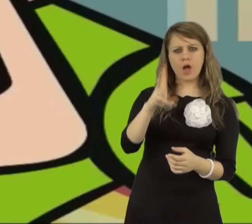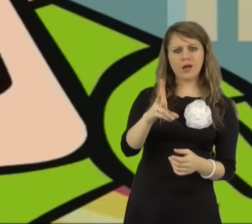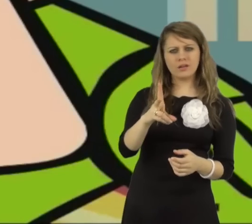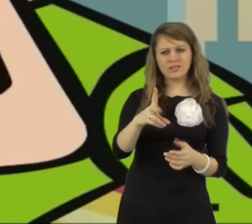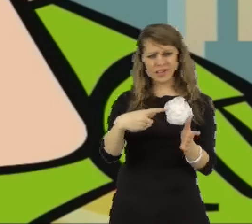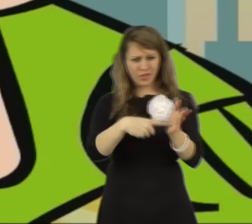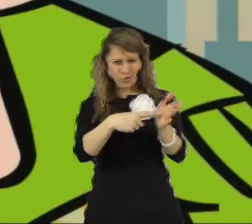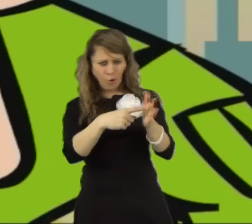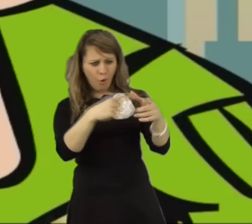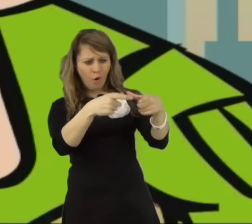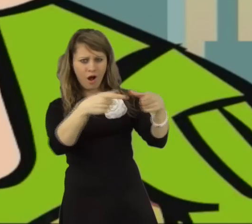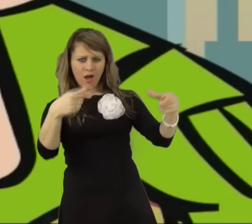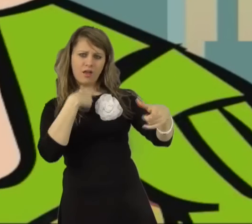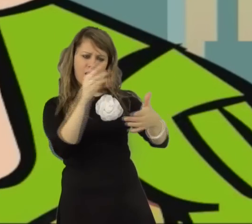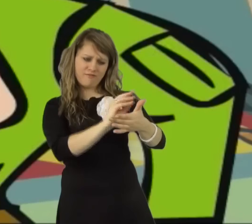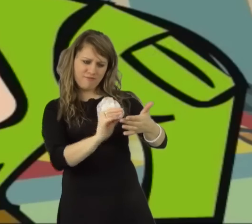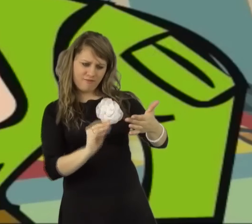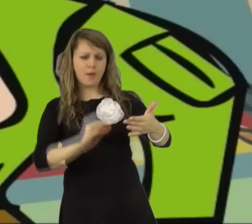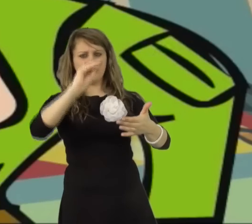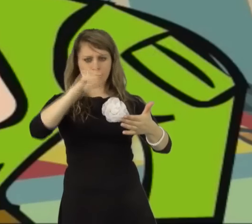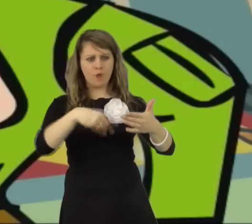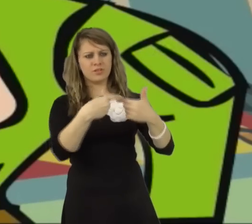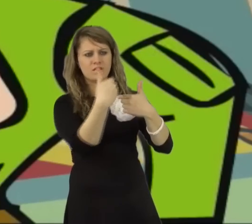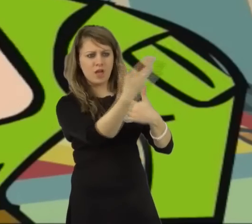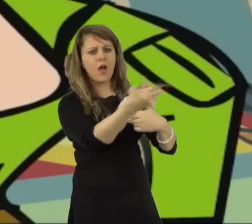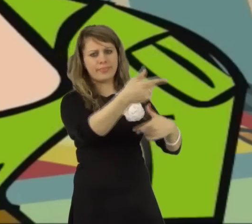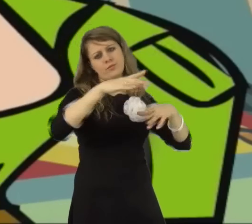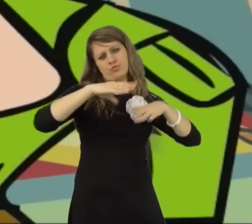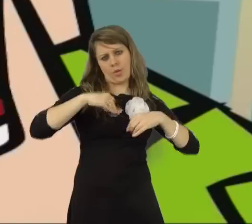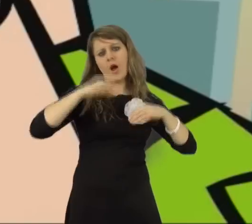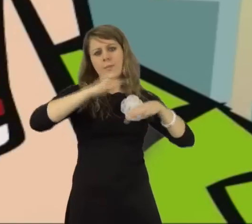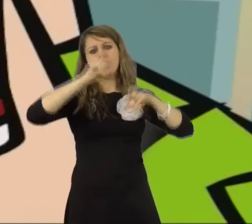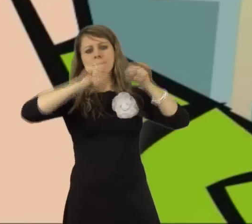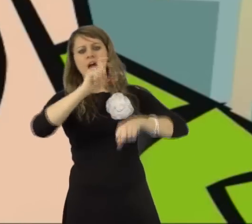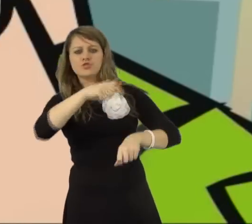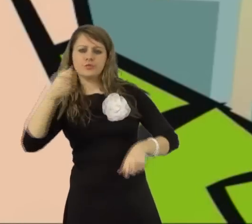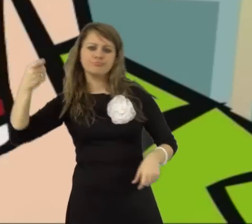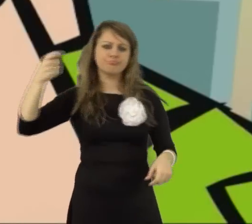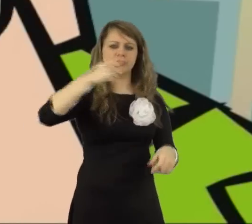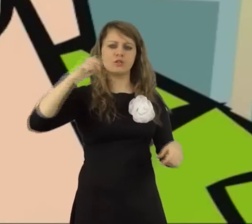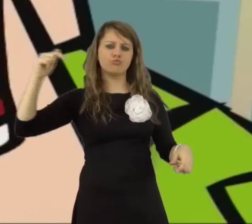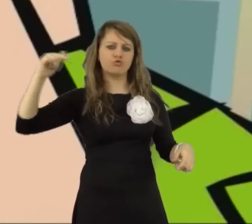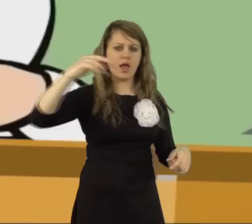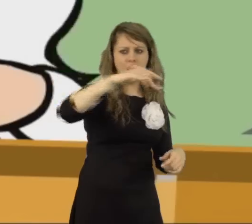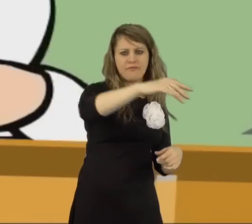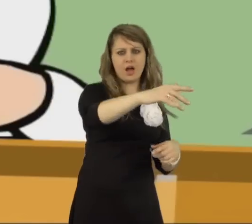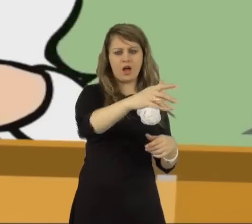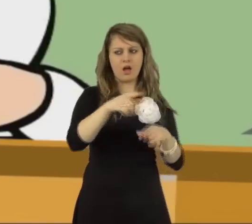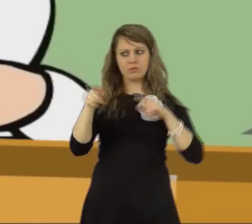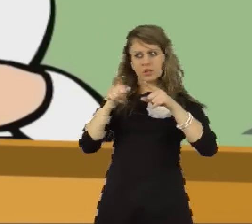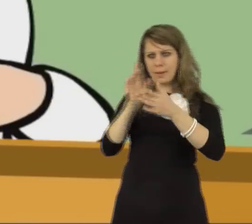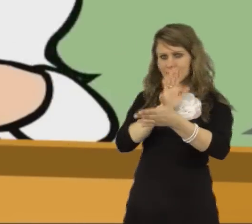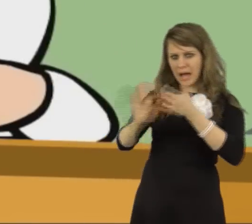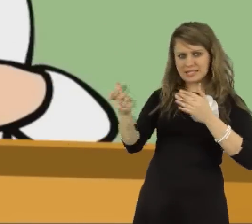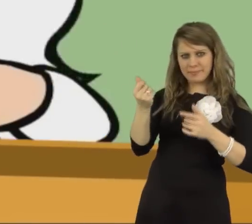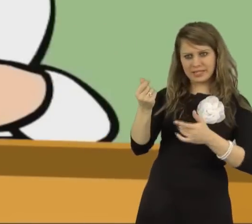jest właśnie czek. Wypełniam go, podpisuję, pan przyjmuje zapłatę czekiem, a potem bank wypłaca panu kwotę, która jest na czeku. Czyli zamiast